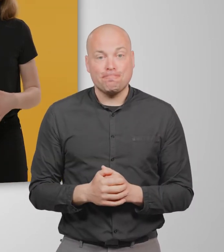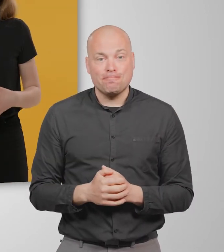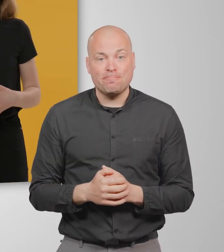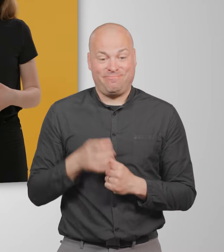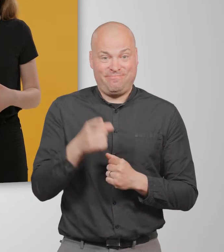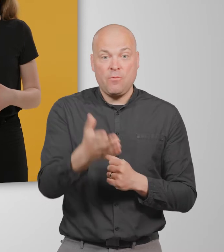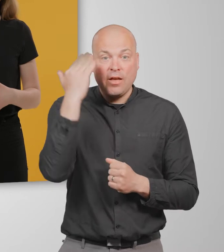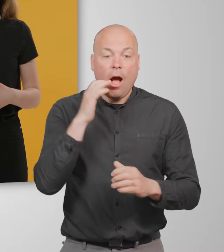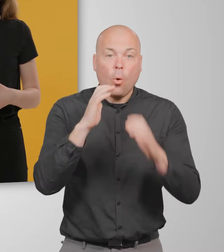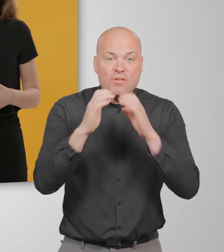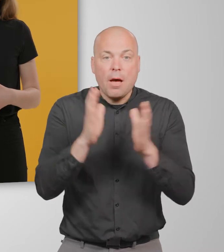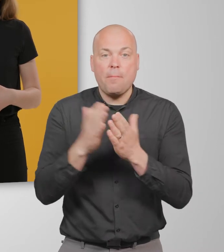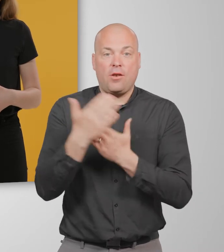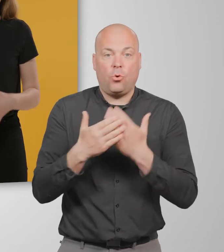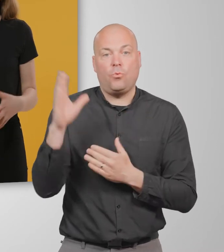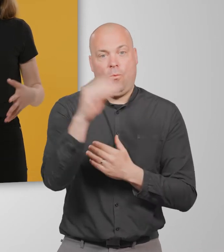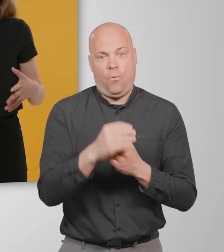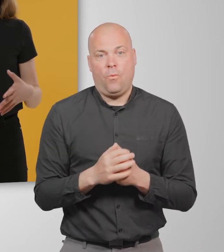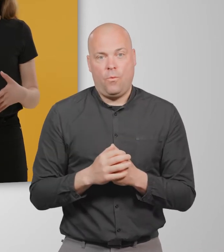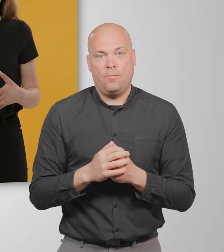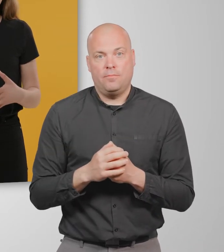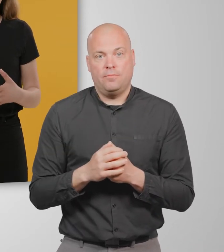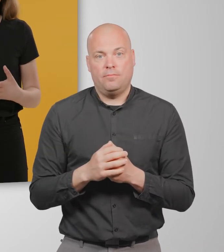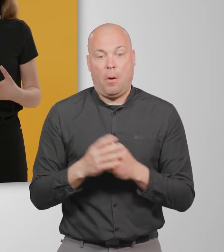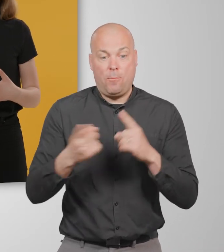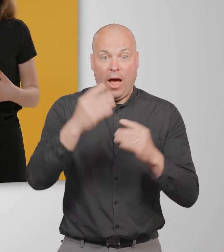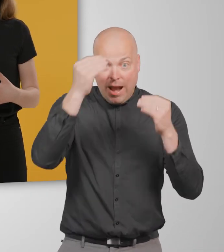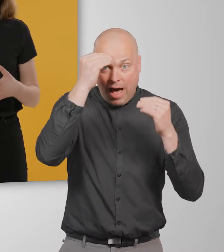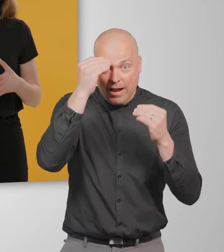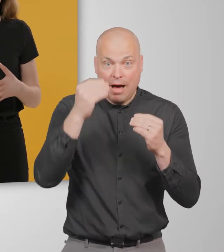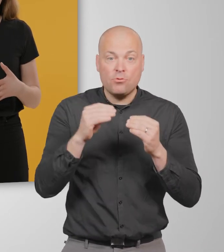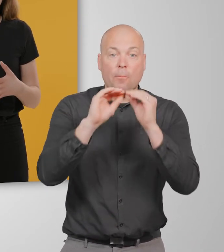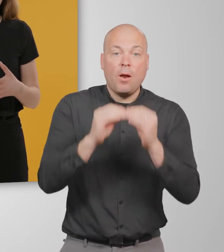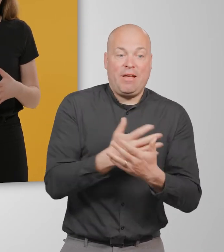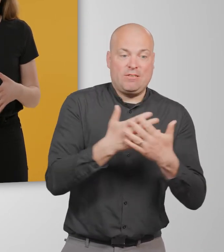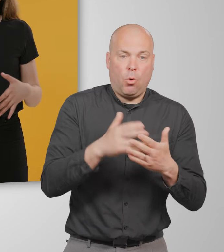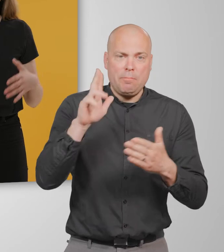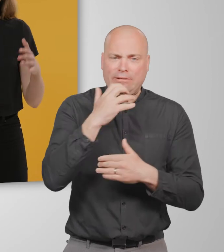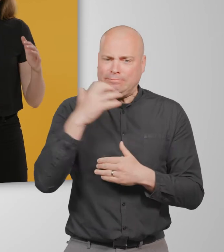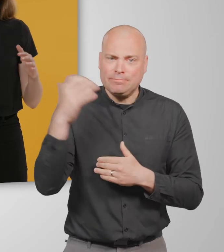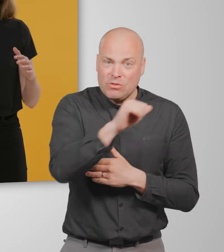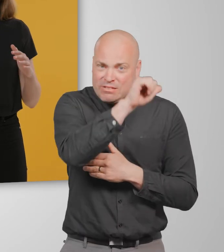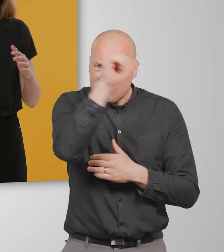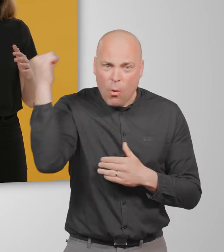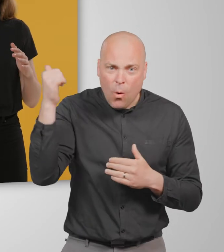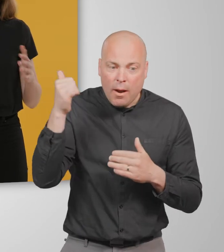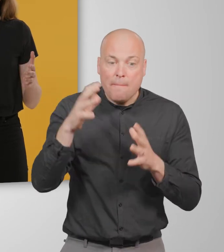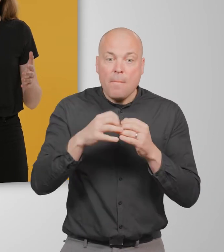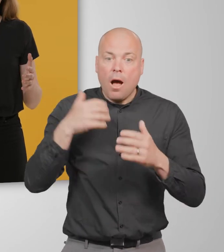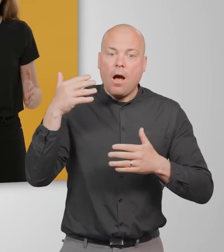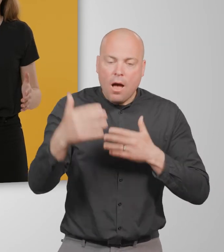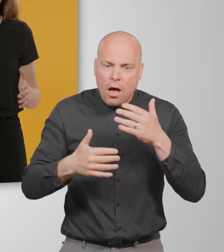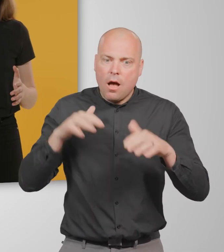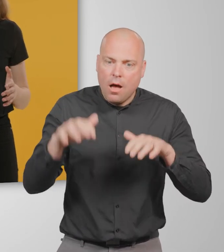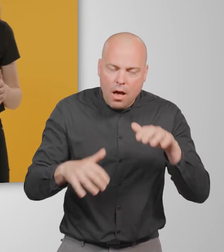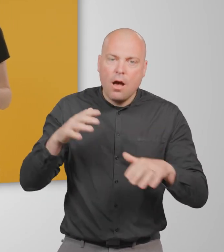så vis kan vi prata med datorerna. Att börja lära sig ett programmeringsspråk kan kännas stort. Det ser svårt ut innan man har börjat